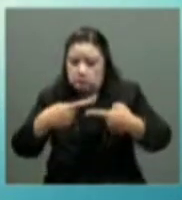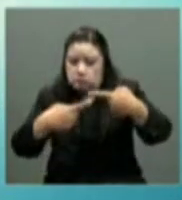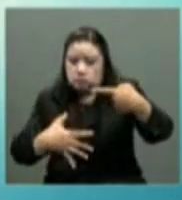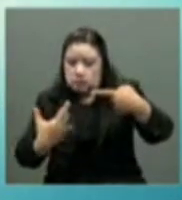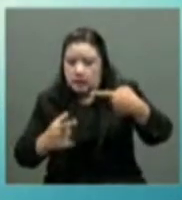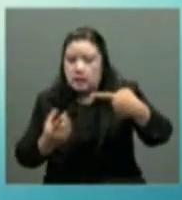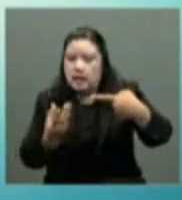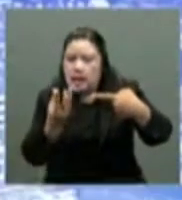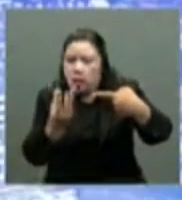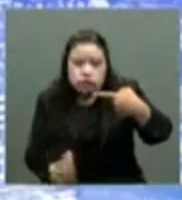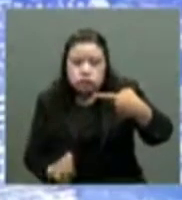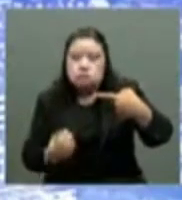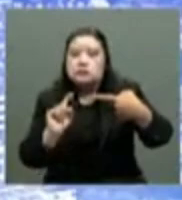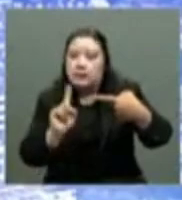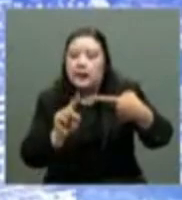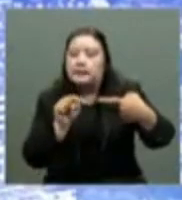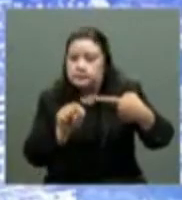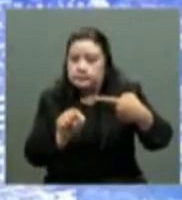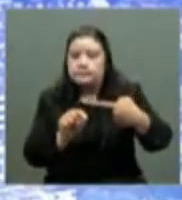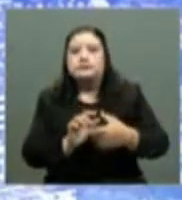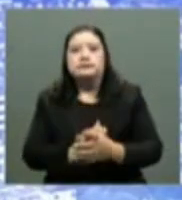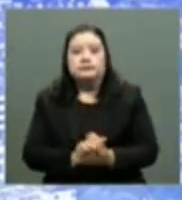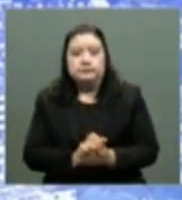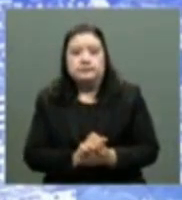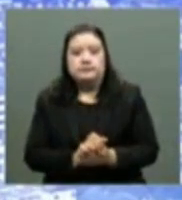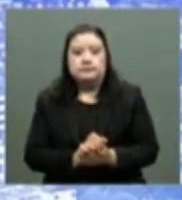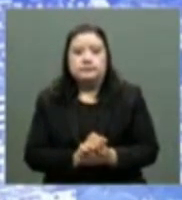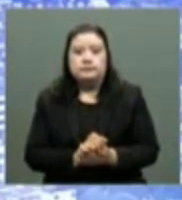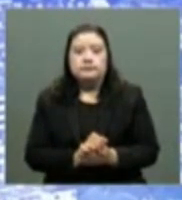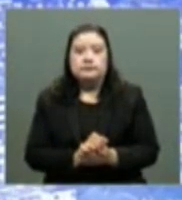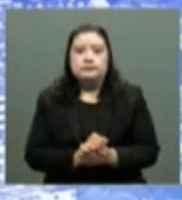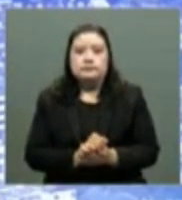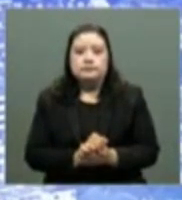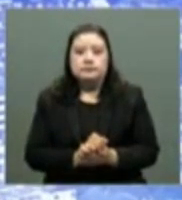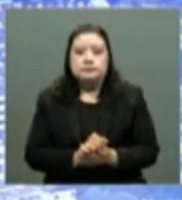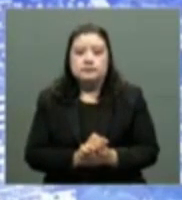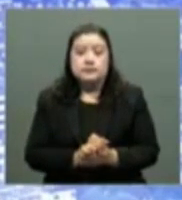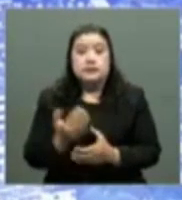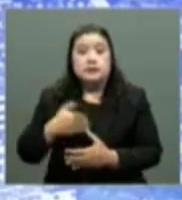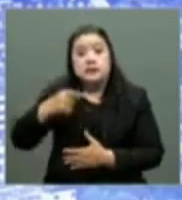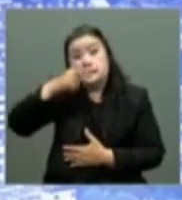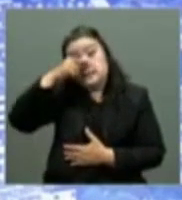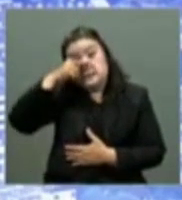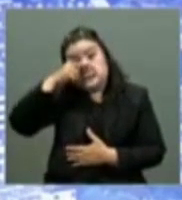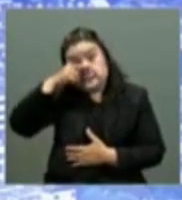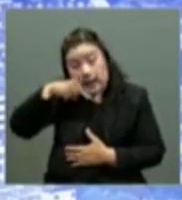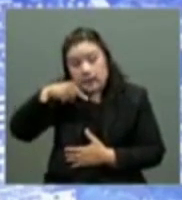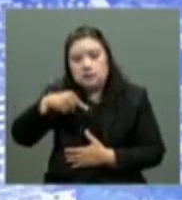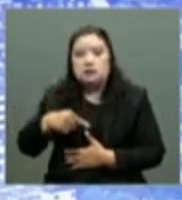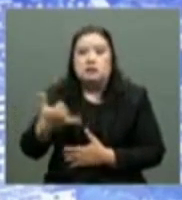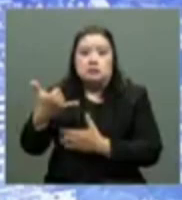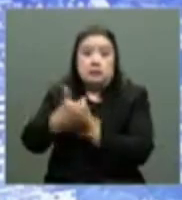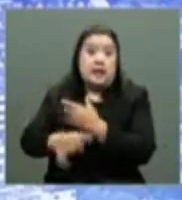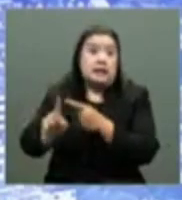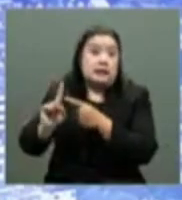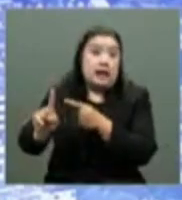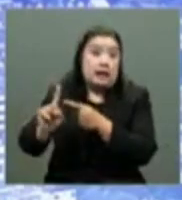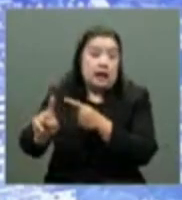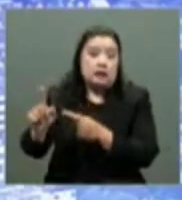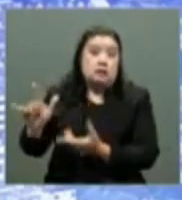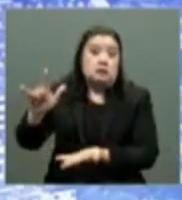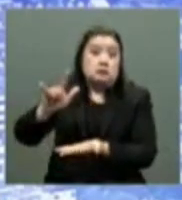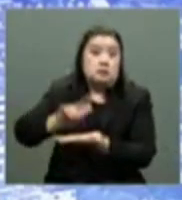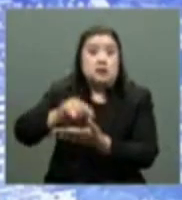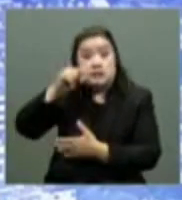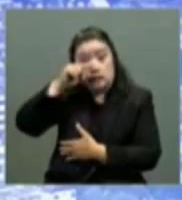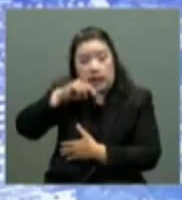นะครับตรงนี้อีกมาตรการหนึ่งนะครับก็คือเรื่องของการดูแลคนไทยที่ตกค้างจากต่างประเทศให้ได้ดูแลให้ได้กลับมา